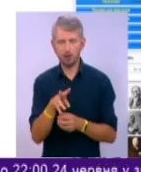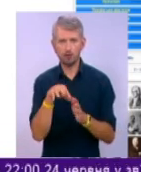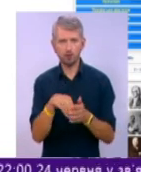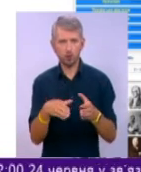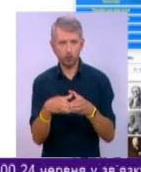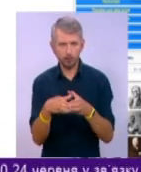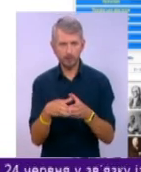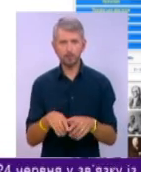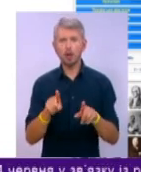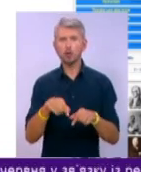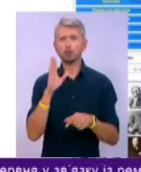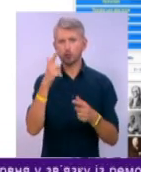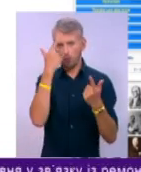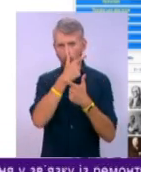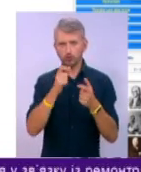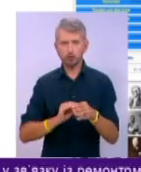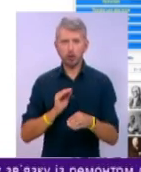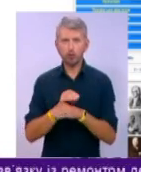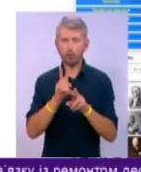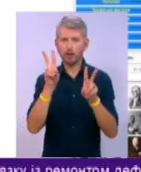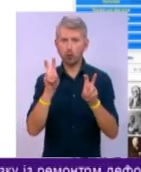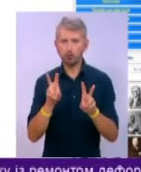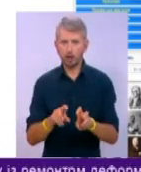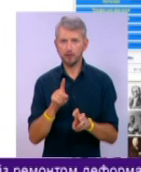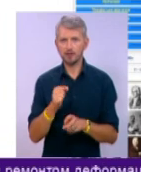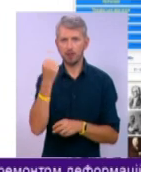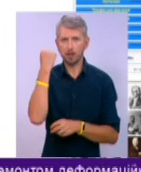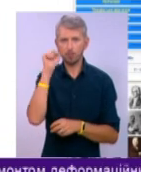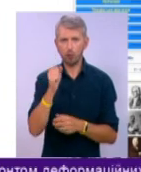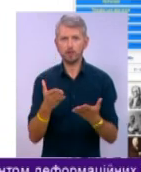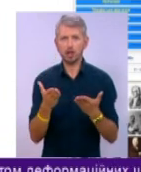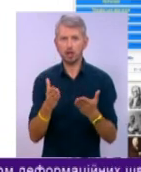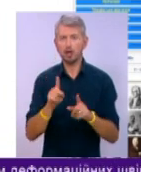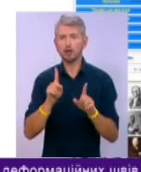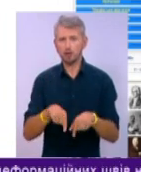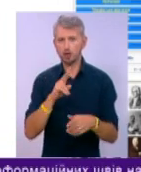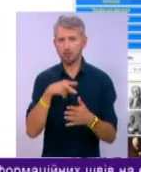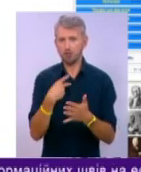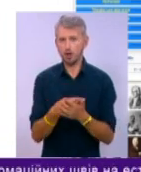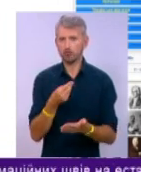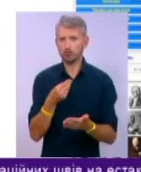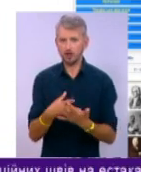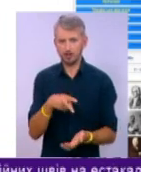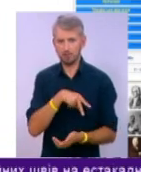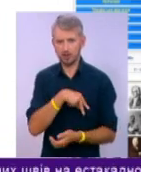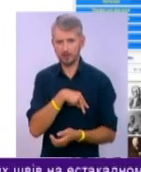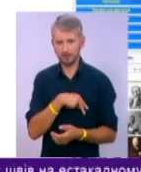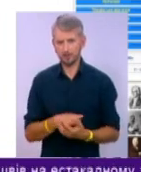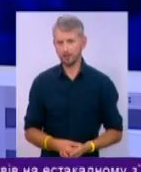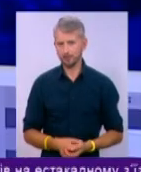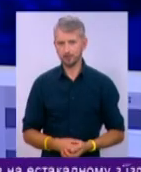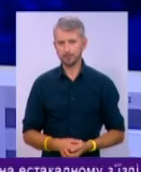у межах групи. Також будуть оголошені додаткові номінації, за перемогу в яких – теж передбачено цінні призи.